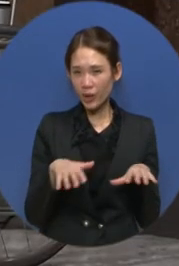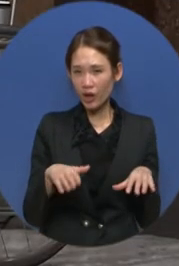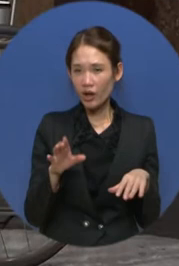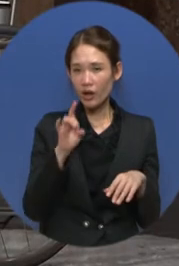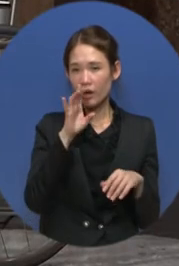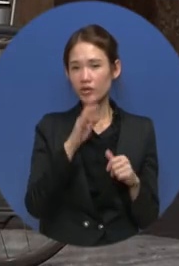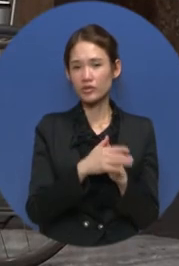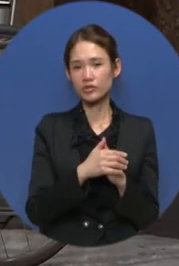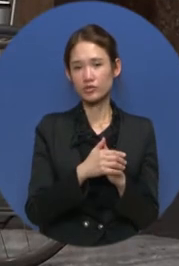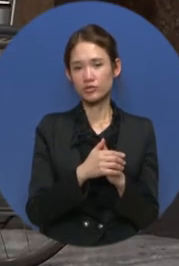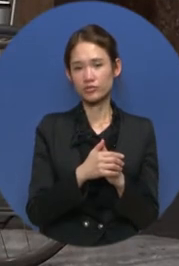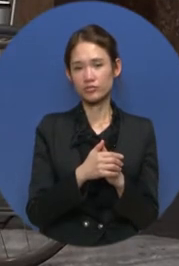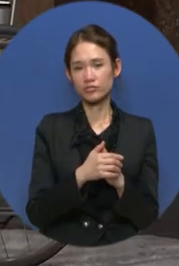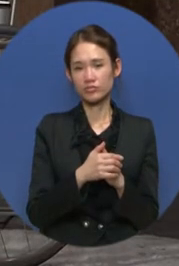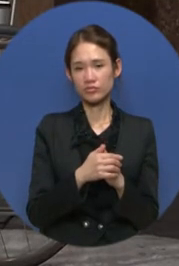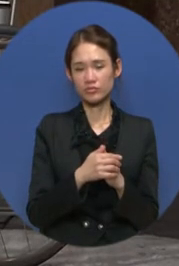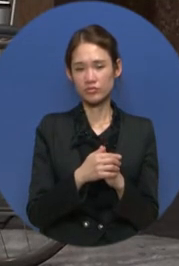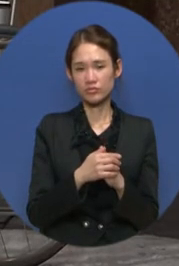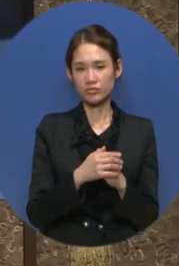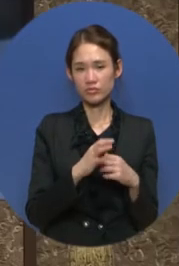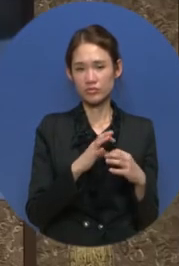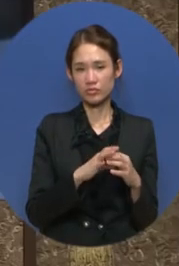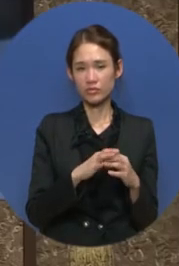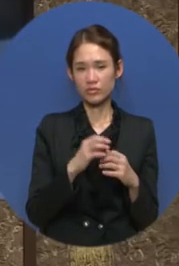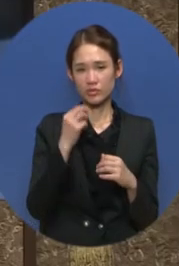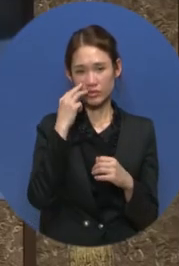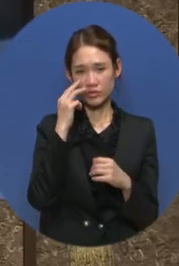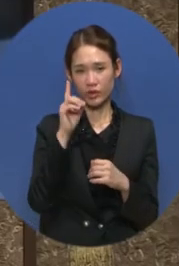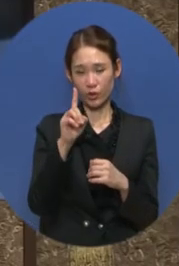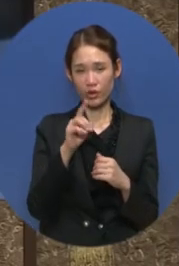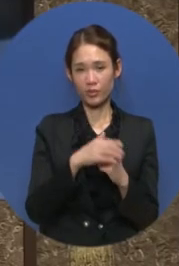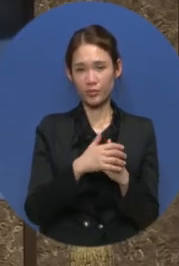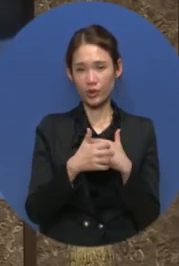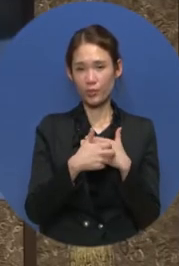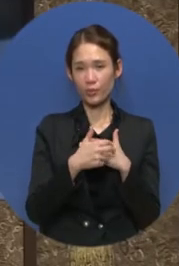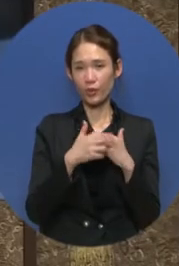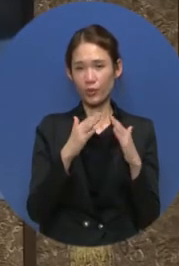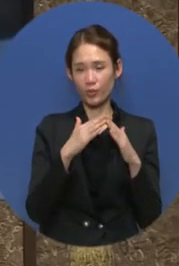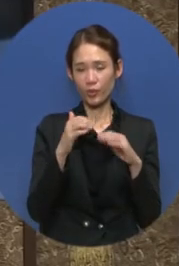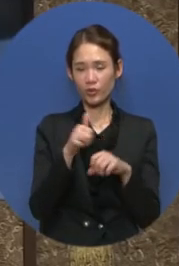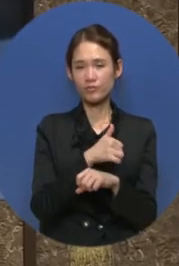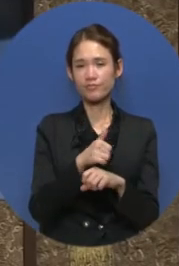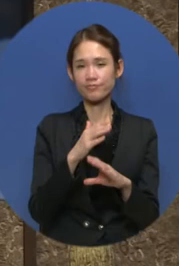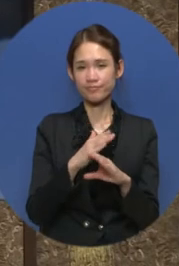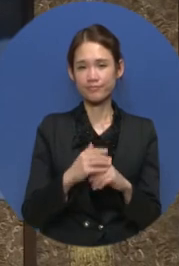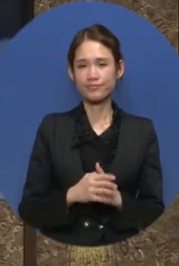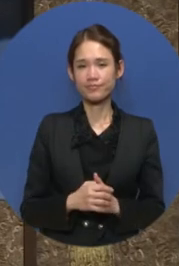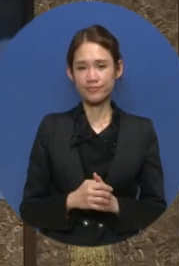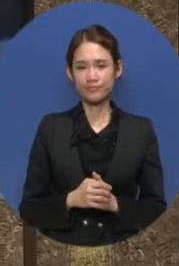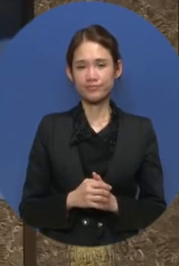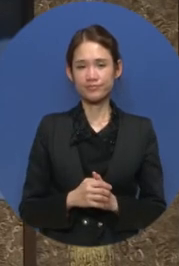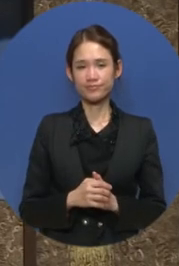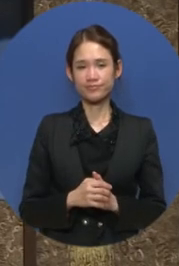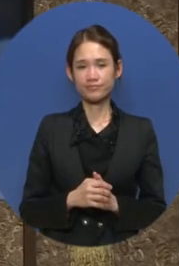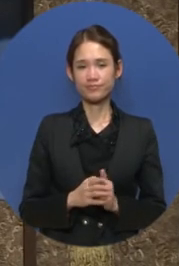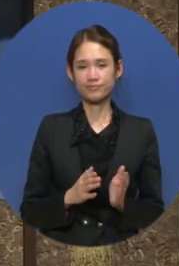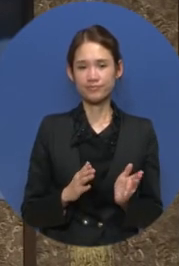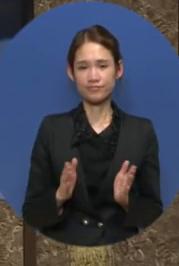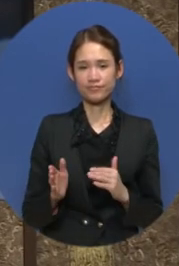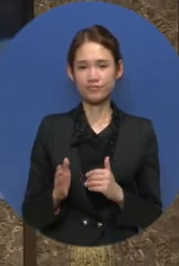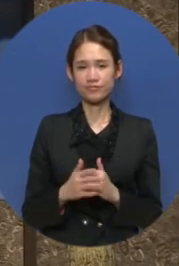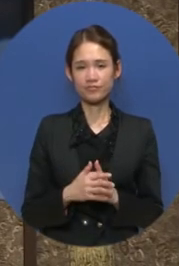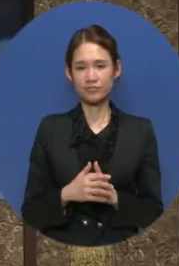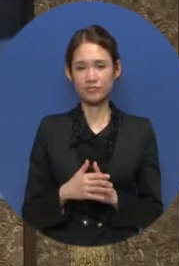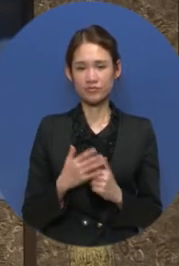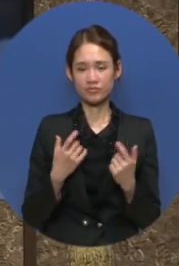있으니까. 그 부분에 대해서 이제 제가 좀 3개월에 한 번씩 지금 다니고 있습니다. 병원. 아, 네. 근데